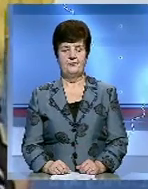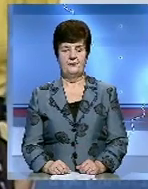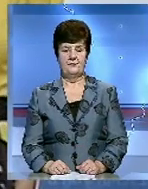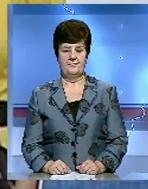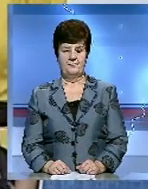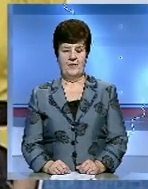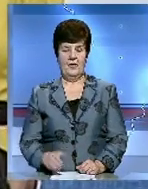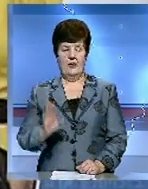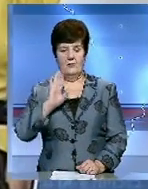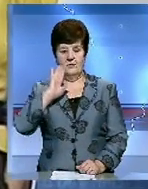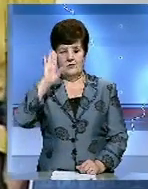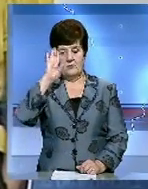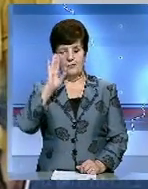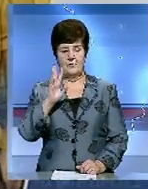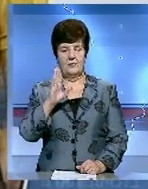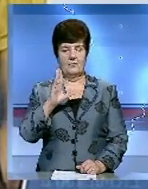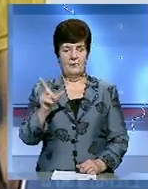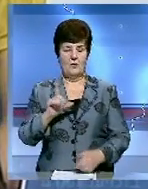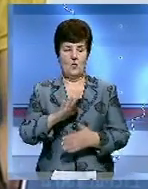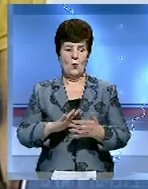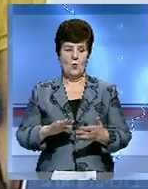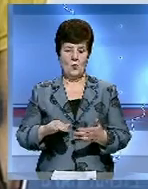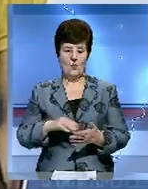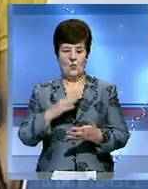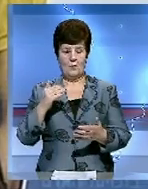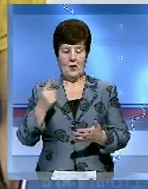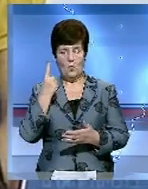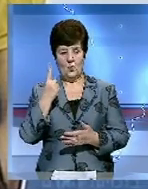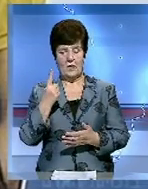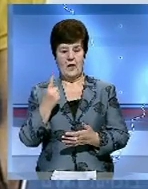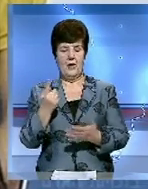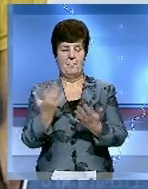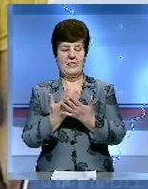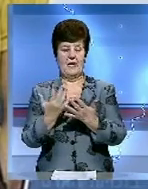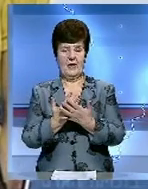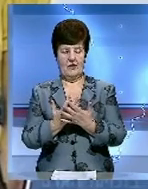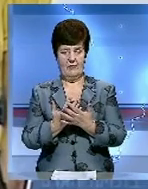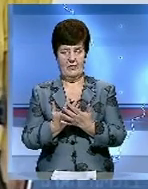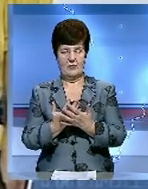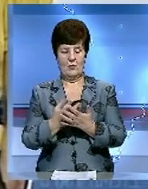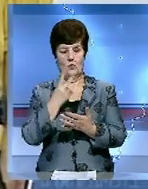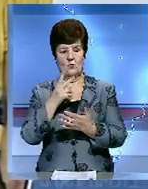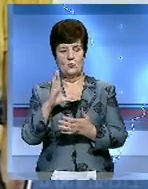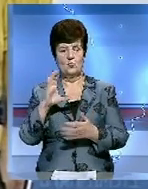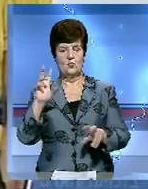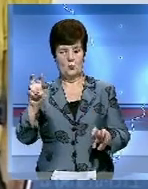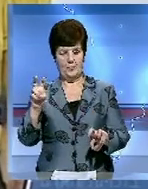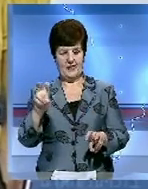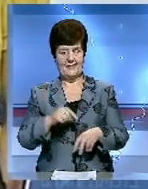Domnilor și domnilor, va urma un material video care va prezenta încă un subiect sensibil